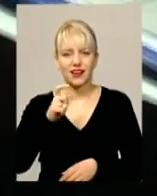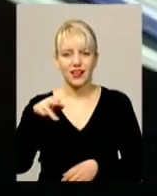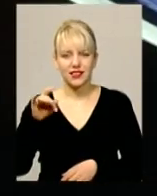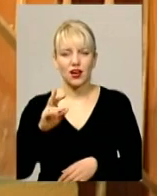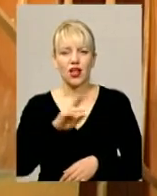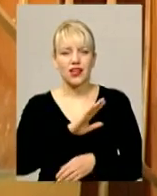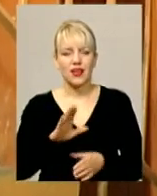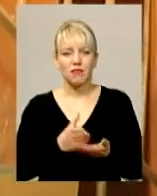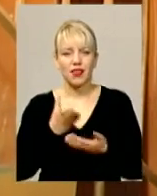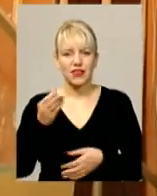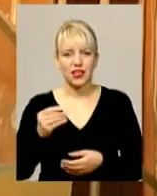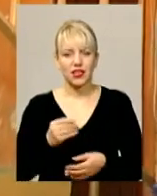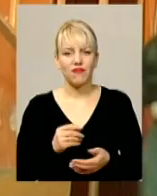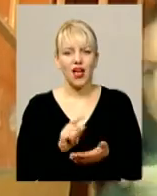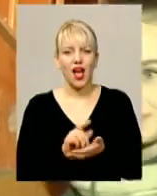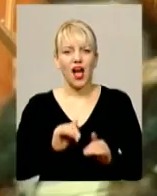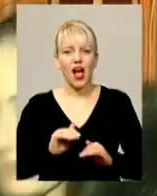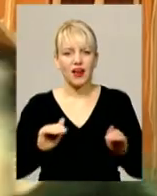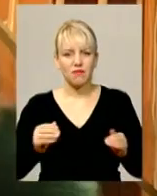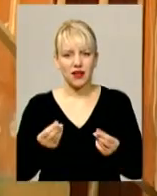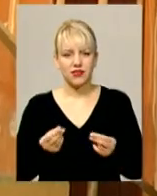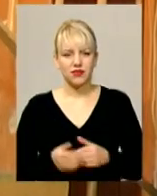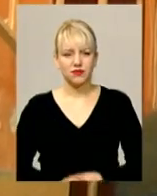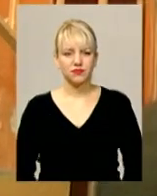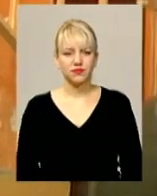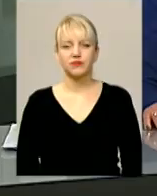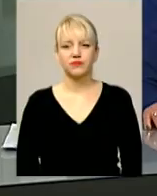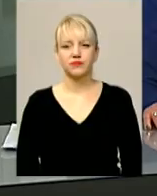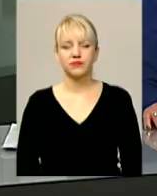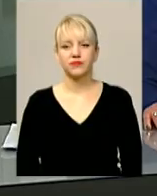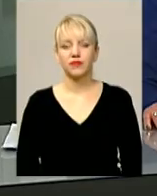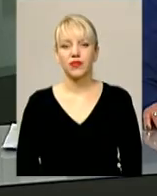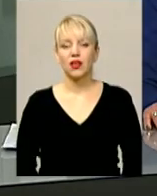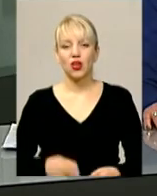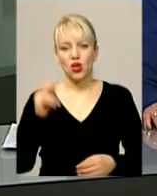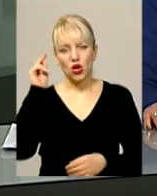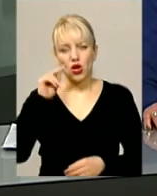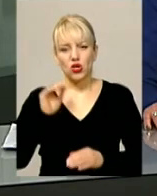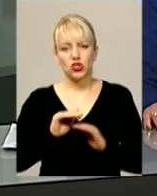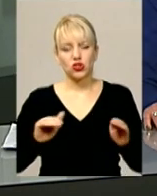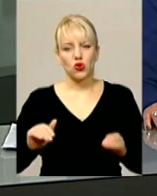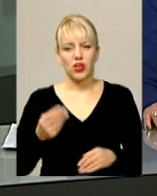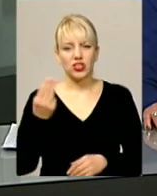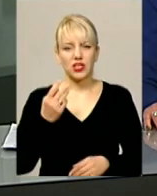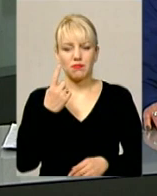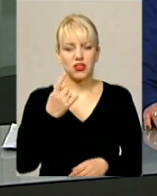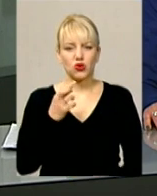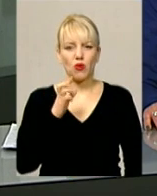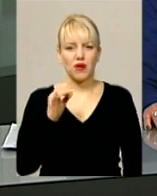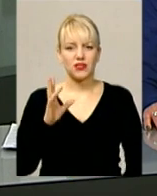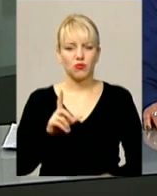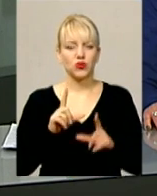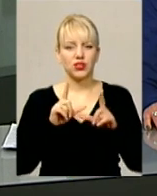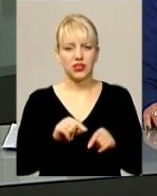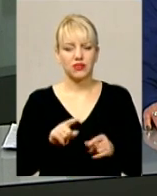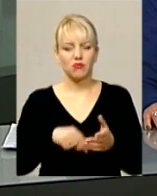кінця року. Ірина Аріон, Дем'ян Цегольник, новини Поділля Центр. Школярі Шепетівки з 1 березня їздитимуть у міському